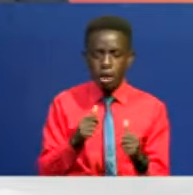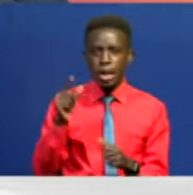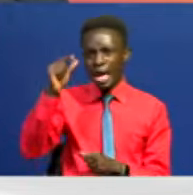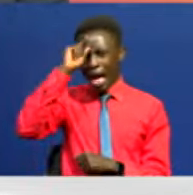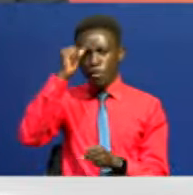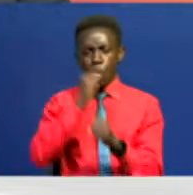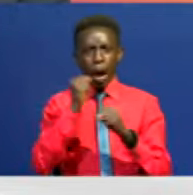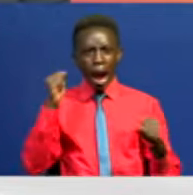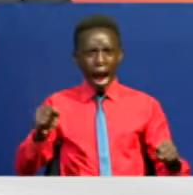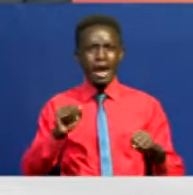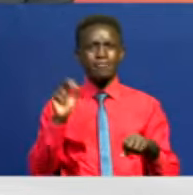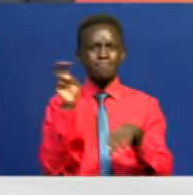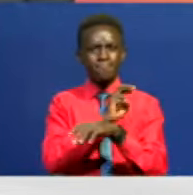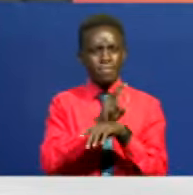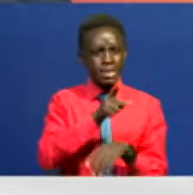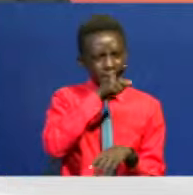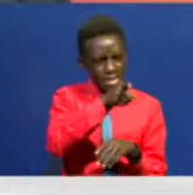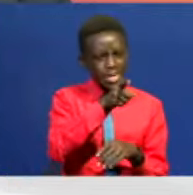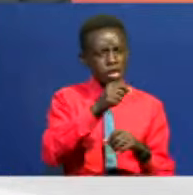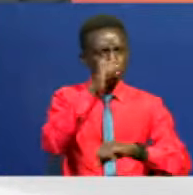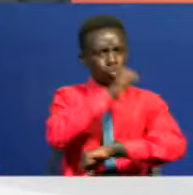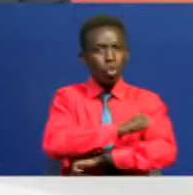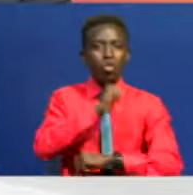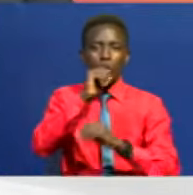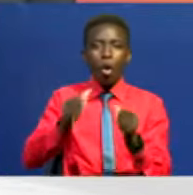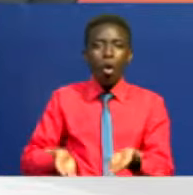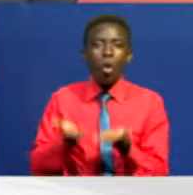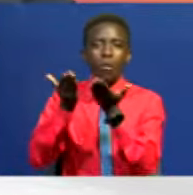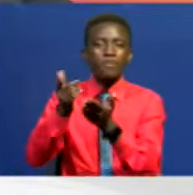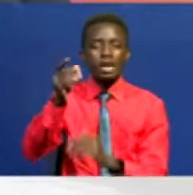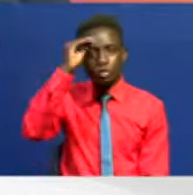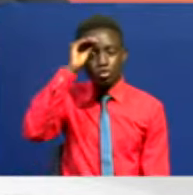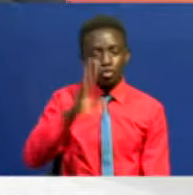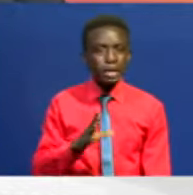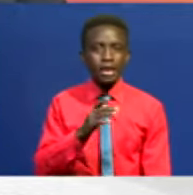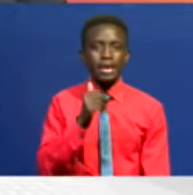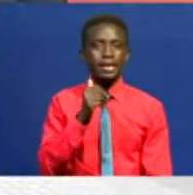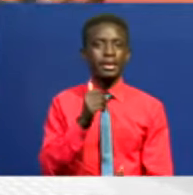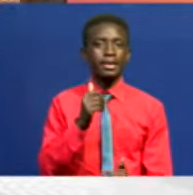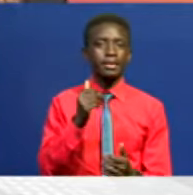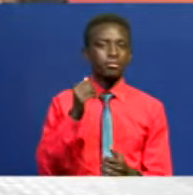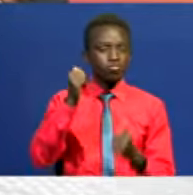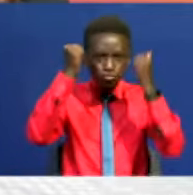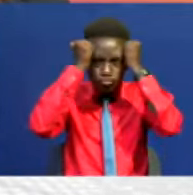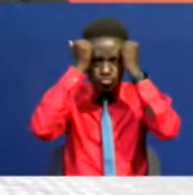wanafunzi ama pia kupeana kozi ambazo hazina manufaa. Ndio maana hata serikali imekuja na